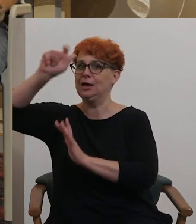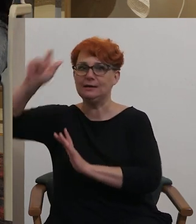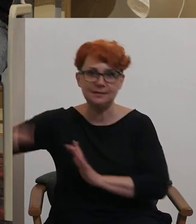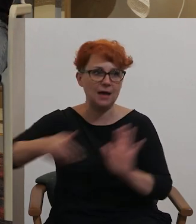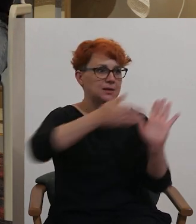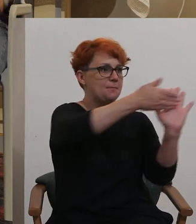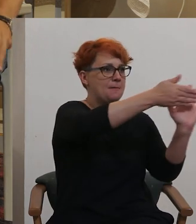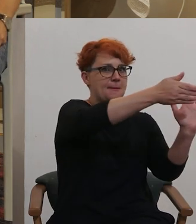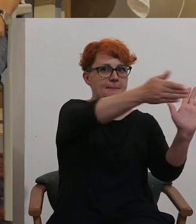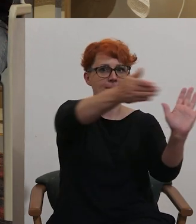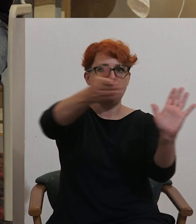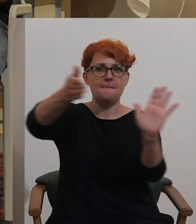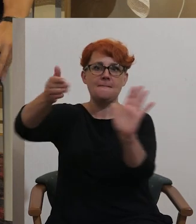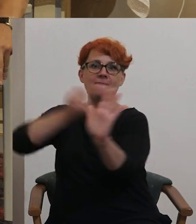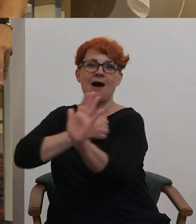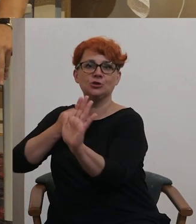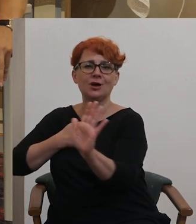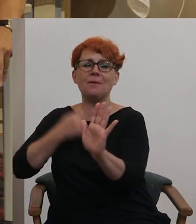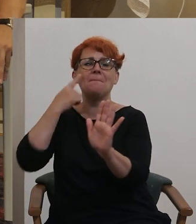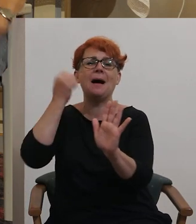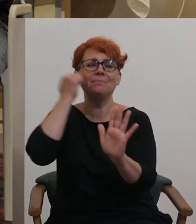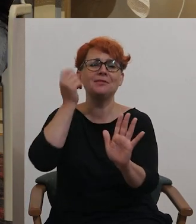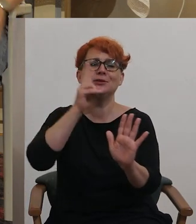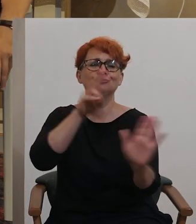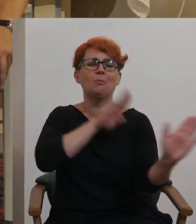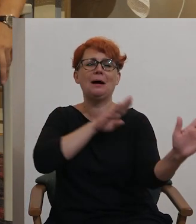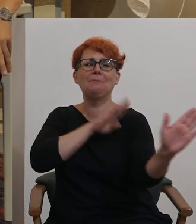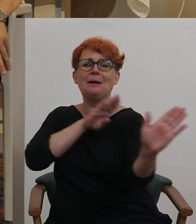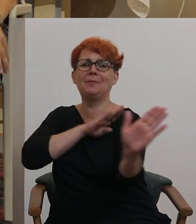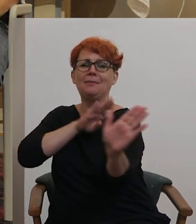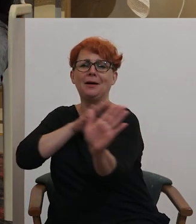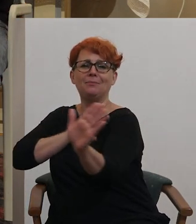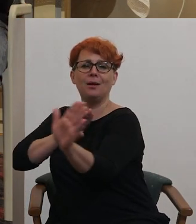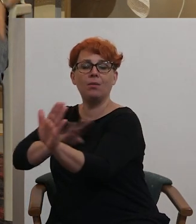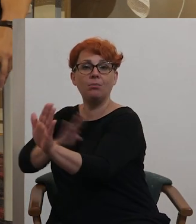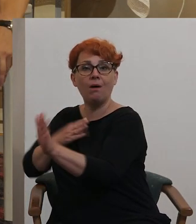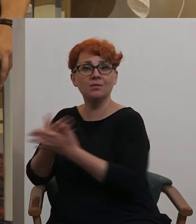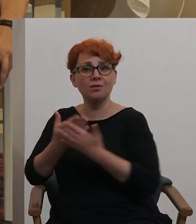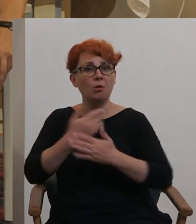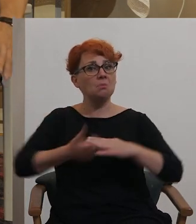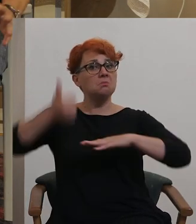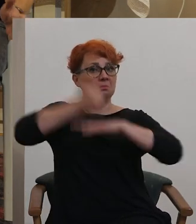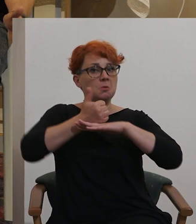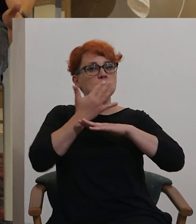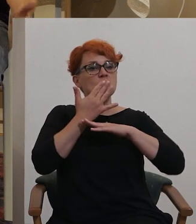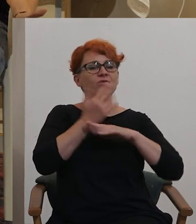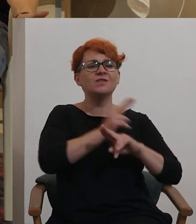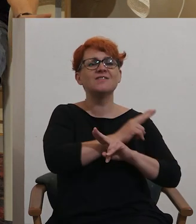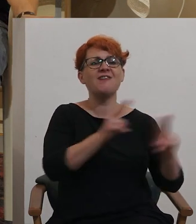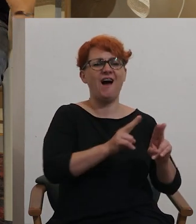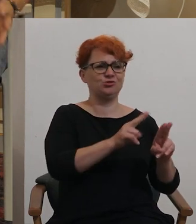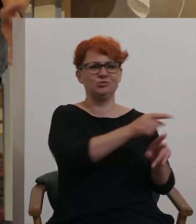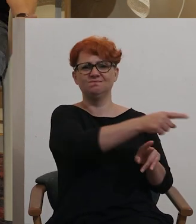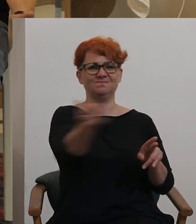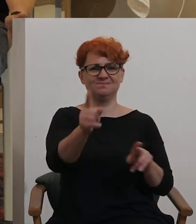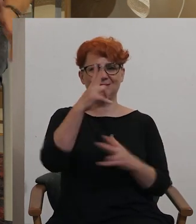Gdańskiem, Warszawie i tak dalej, i tak dalej. Czyli on uważał tych wszystkich, po prostu uważał za żołnierzy